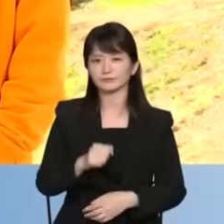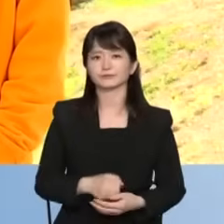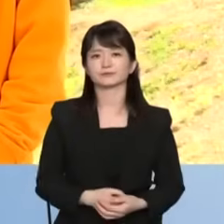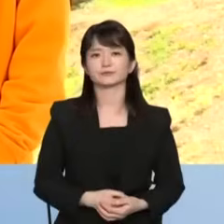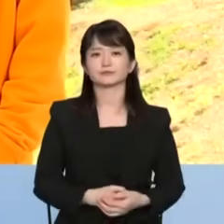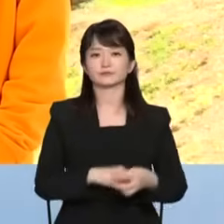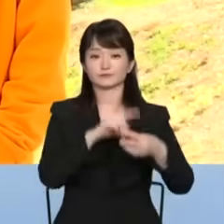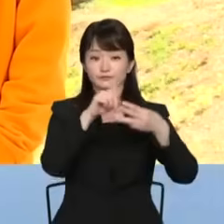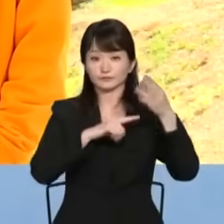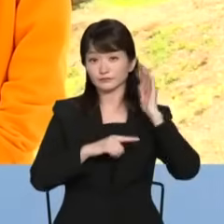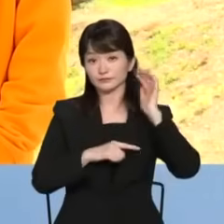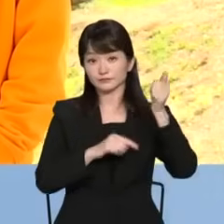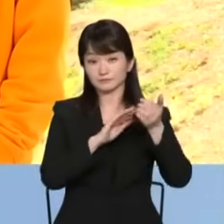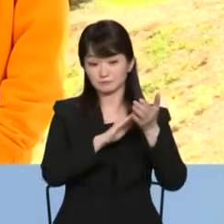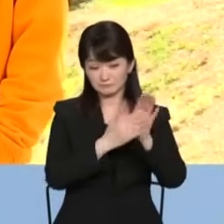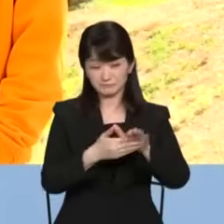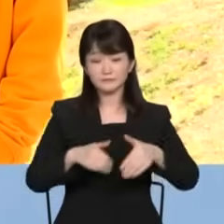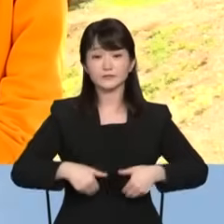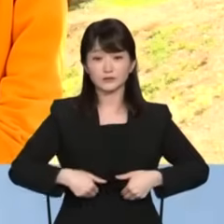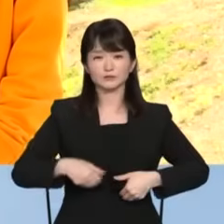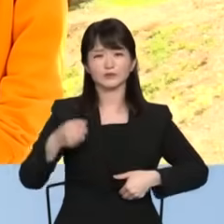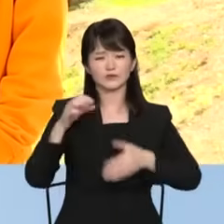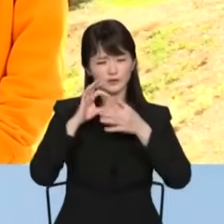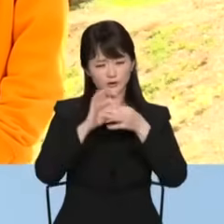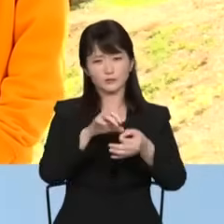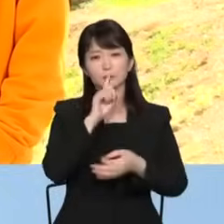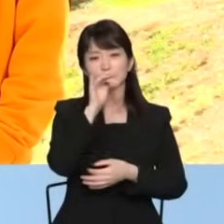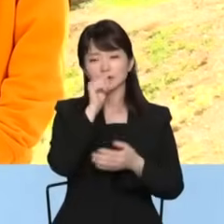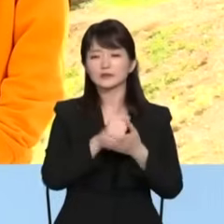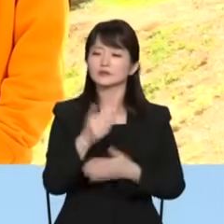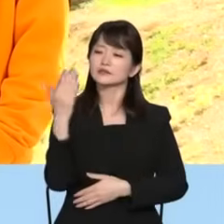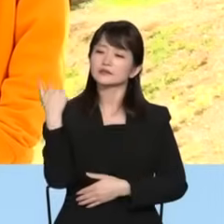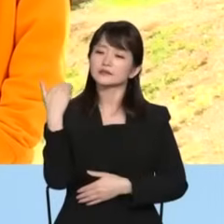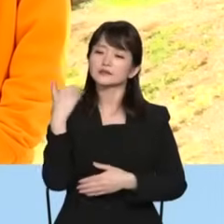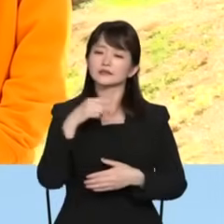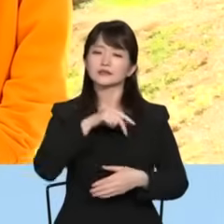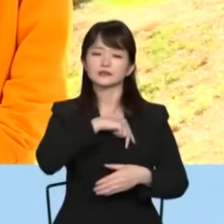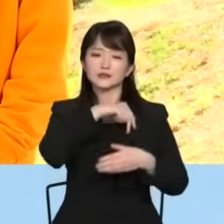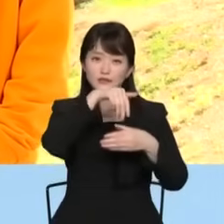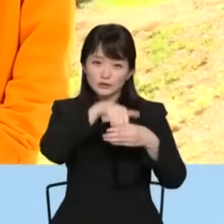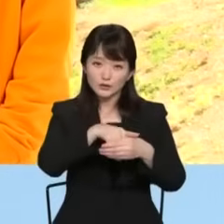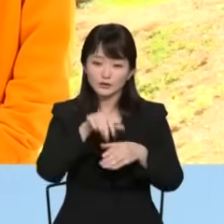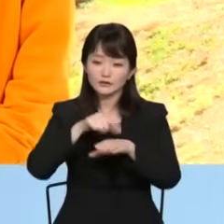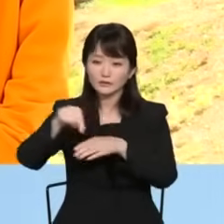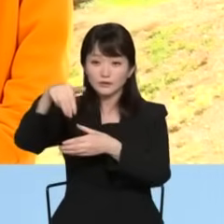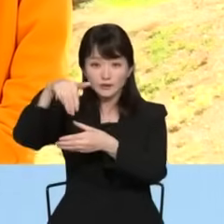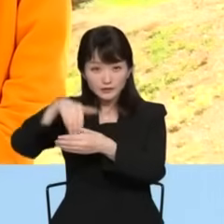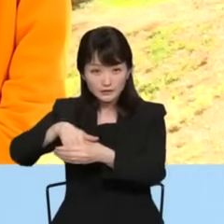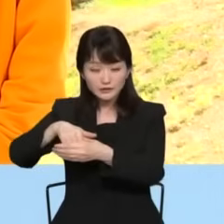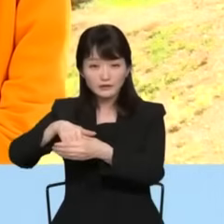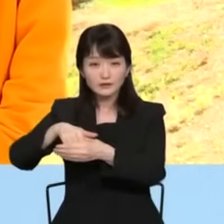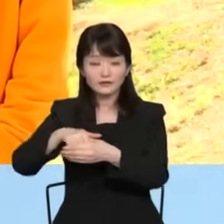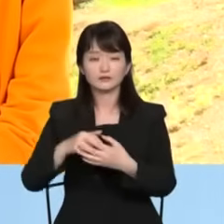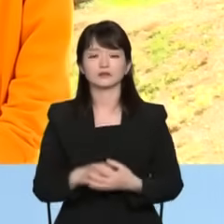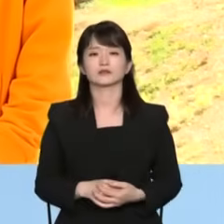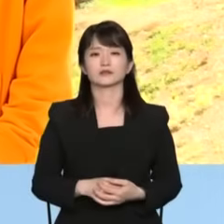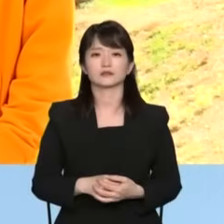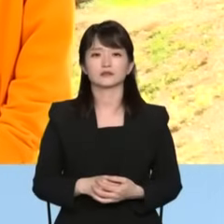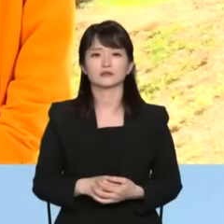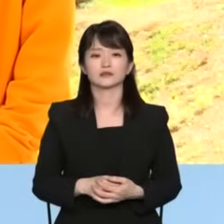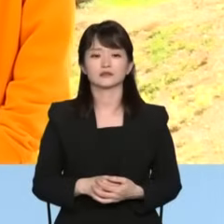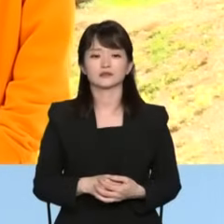윤 대통령의 변화가 필요하다고 계속 말씀하고 계신데 지난 대선과 지선 때는 1대1로 대화도 좀 하시고 이야기 많이